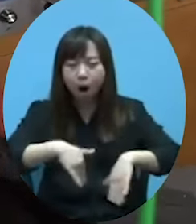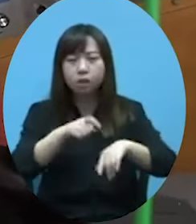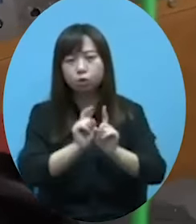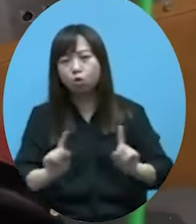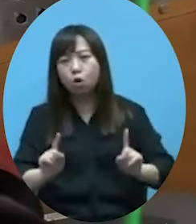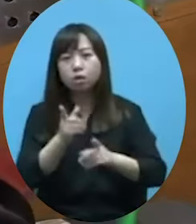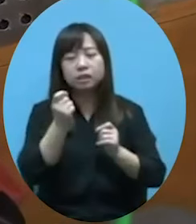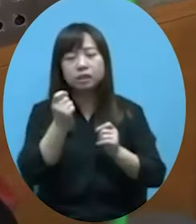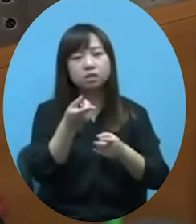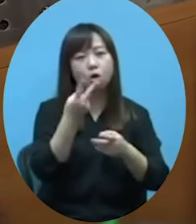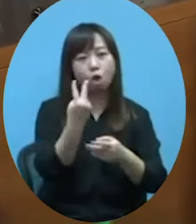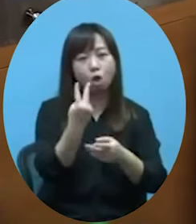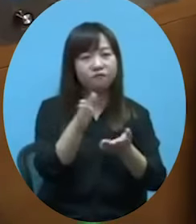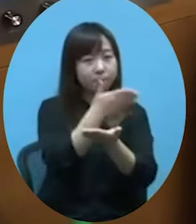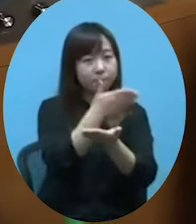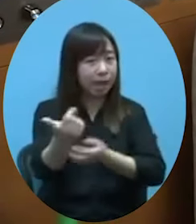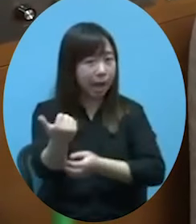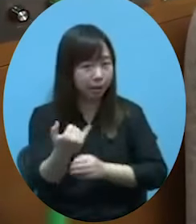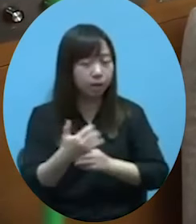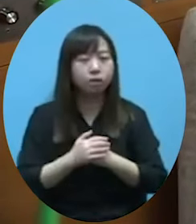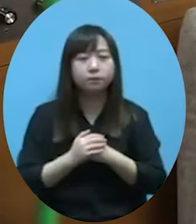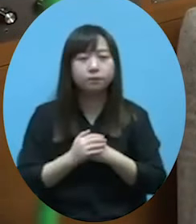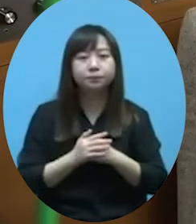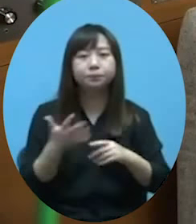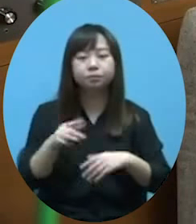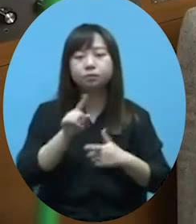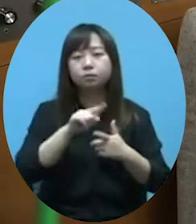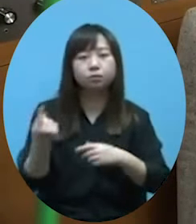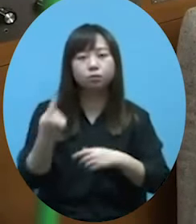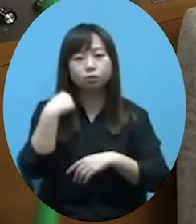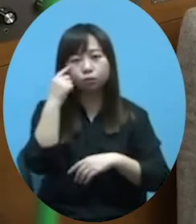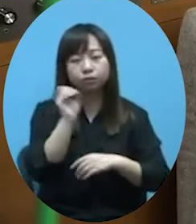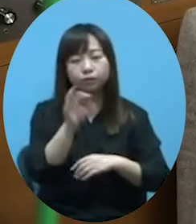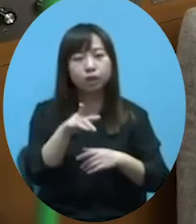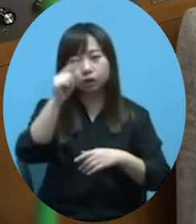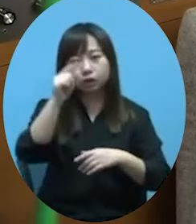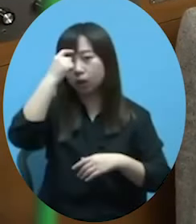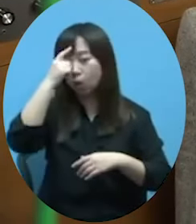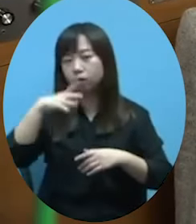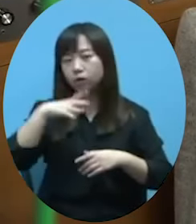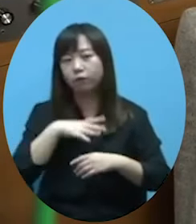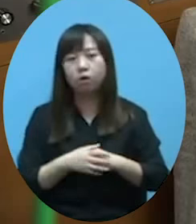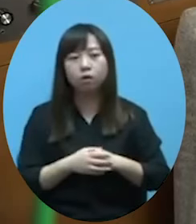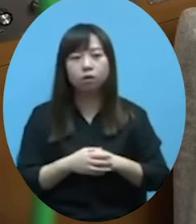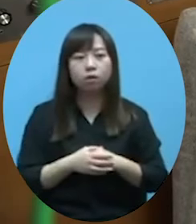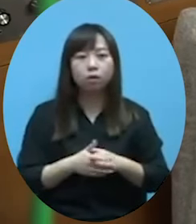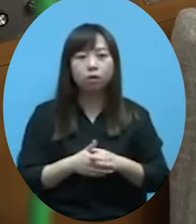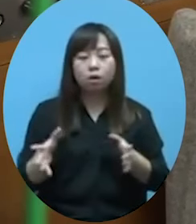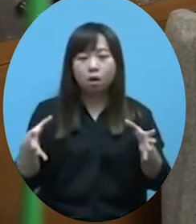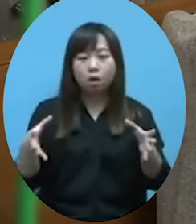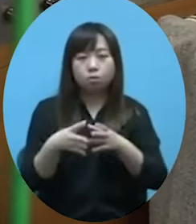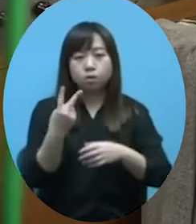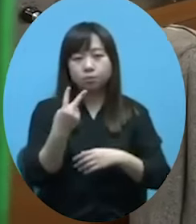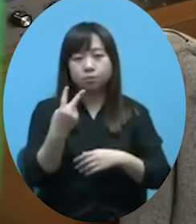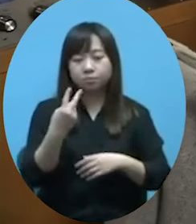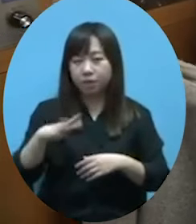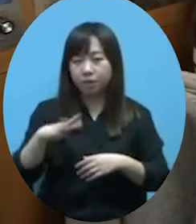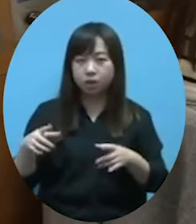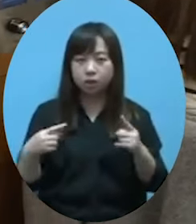說兩者的定義的分別呢另外想問回印度那個個案同團那二十幾個人